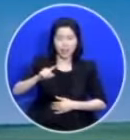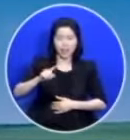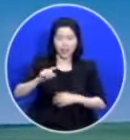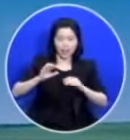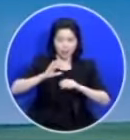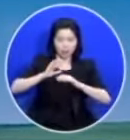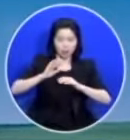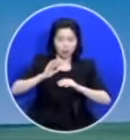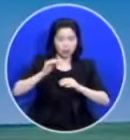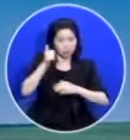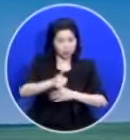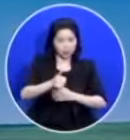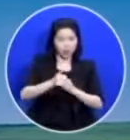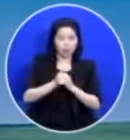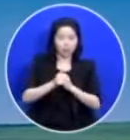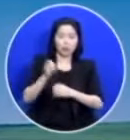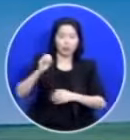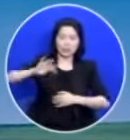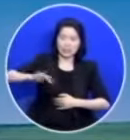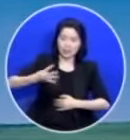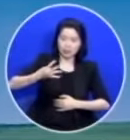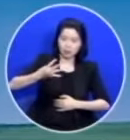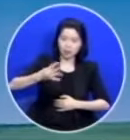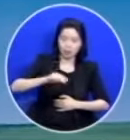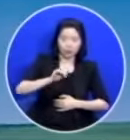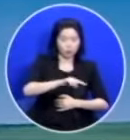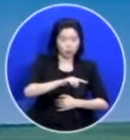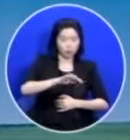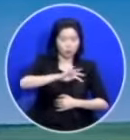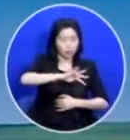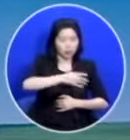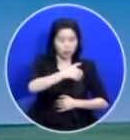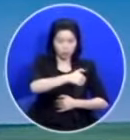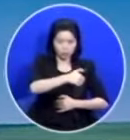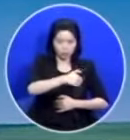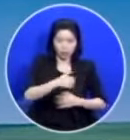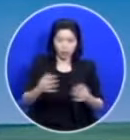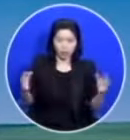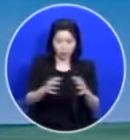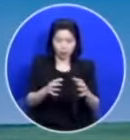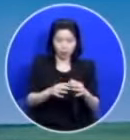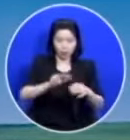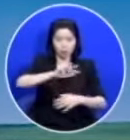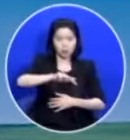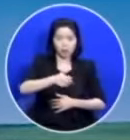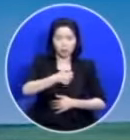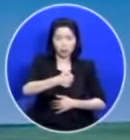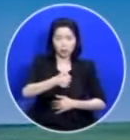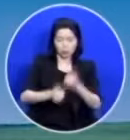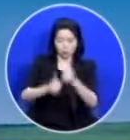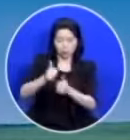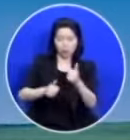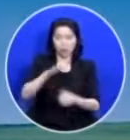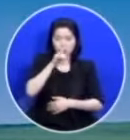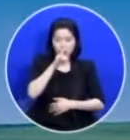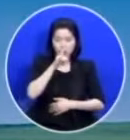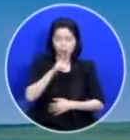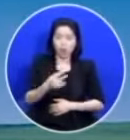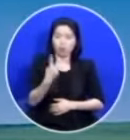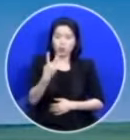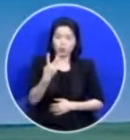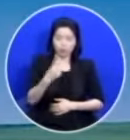450명 아세라 선지자 400명 그들과 대결을 했어요 두 개의